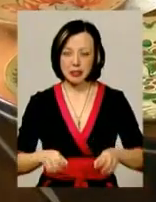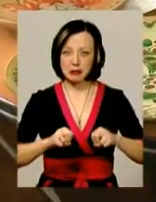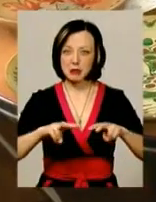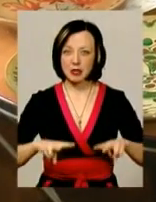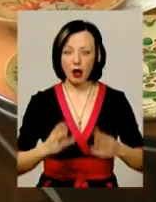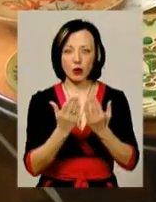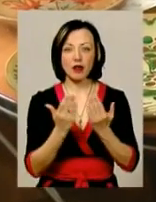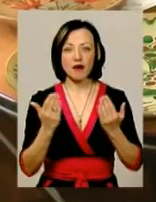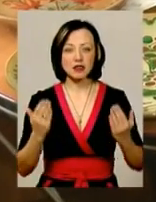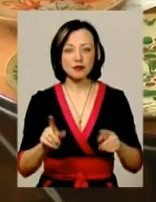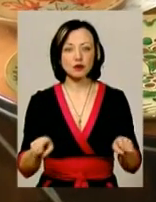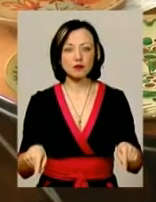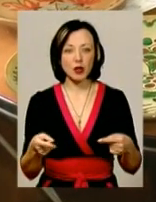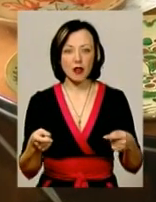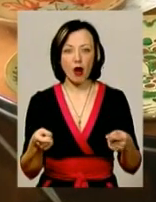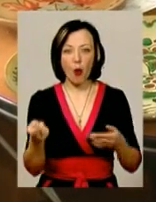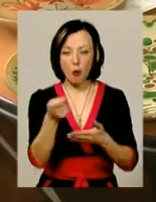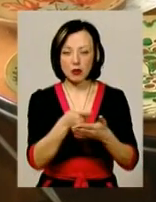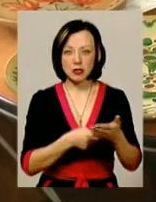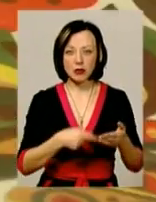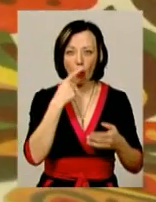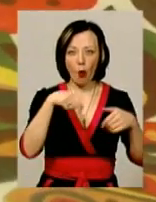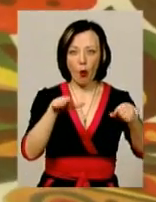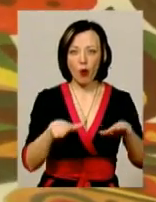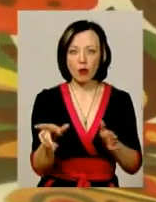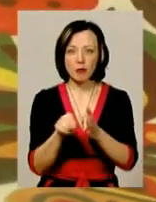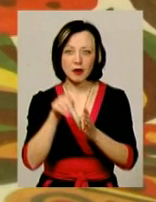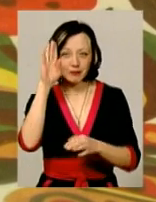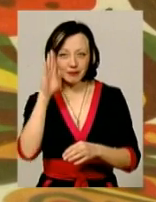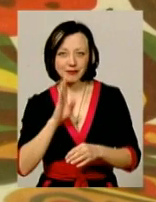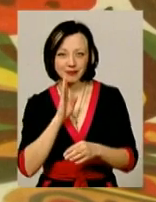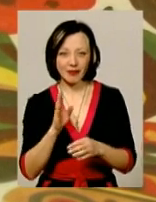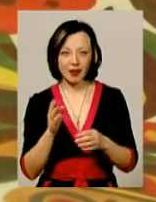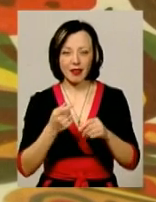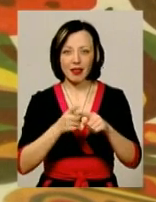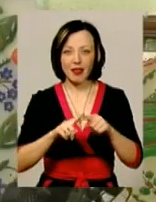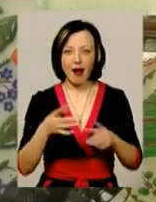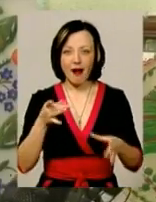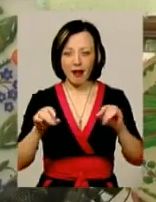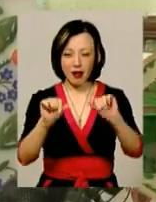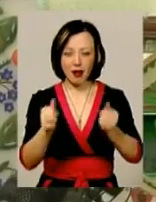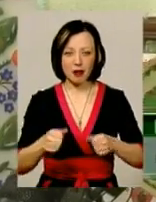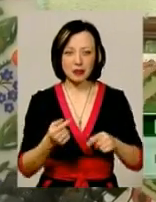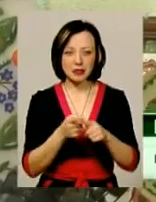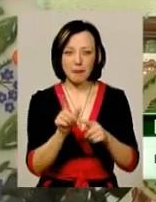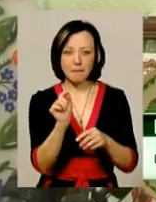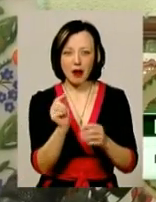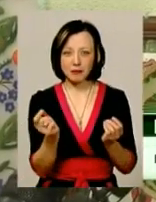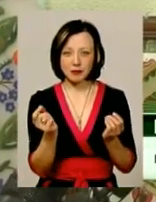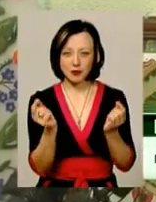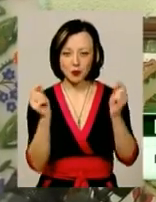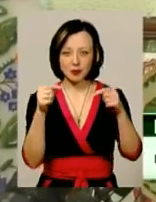Спеціально на виставку вона створила композицію «Голуб і голубка на кераміці». Бачите, така парочка, дзьобиками